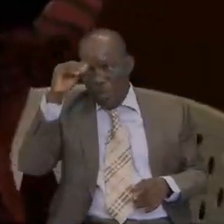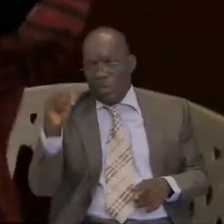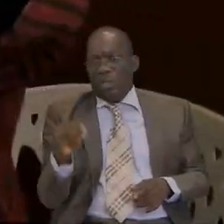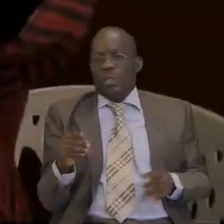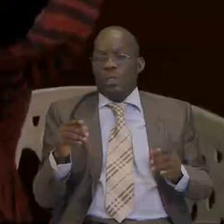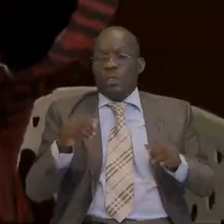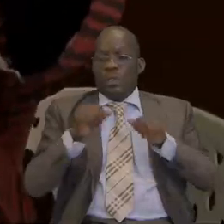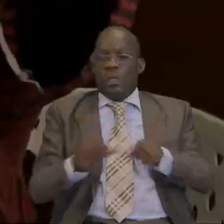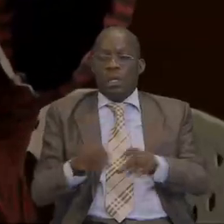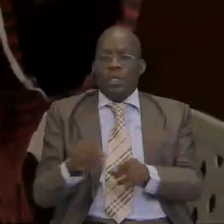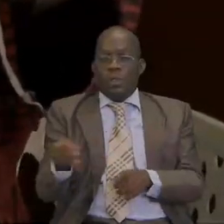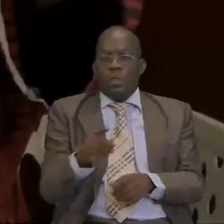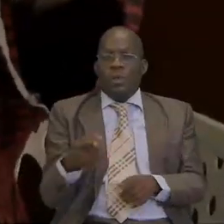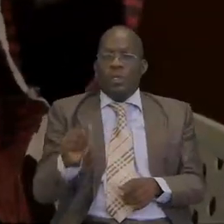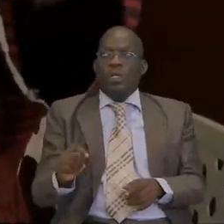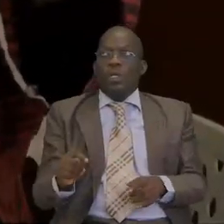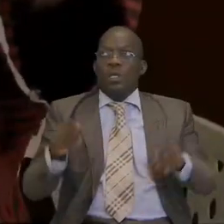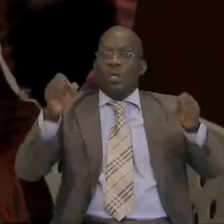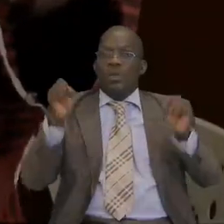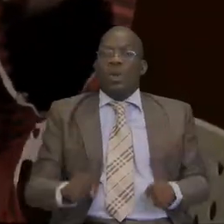Et la puissance